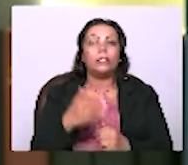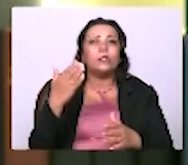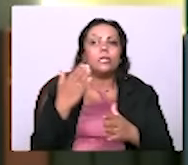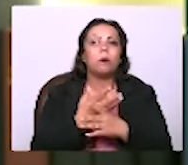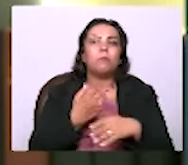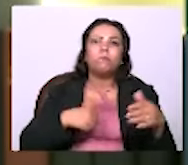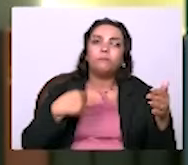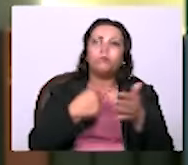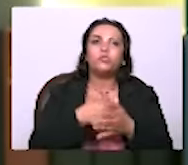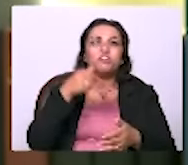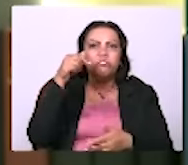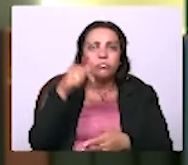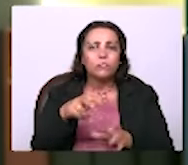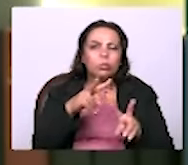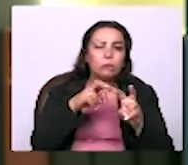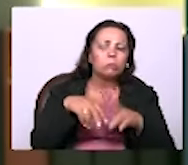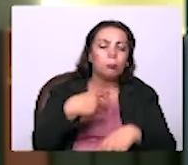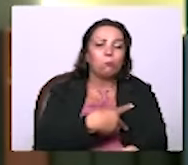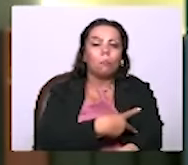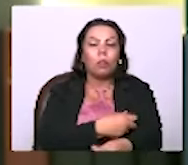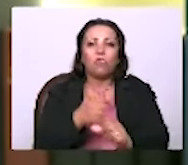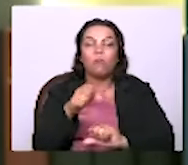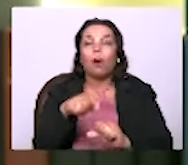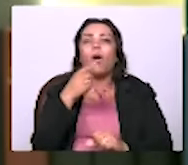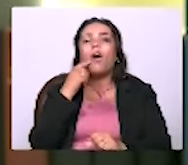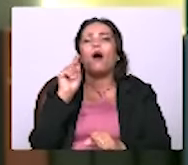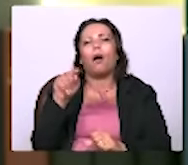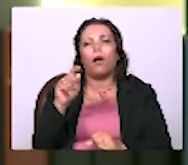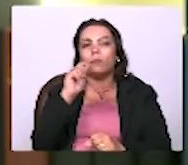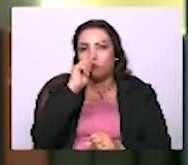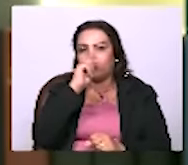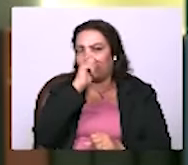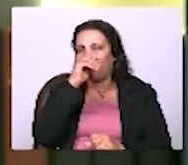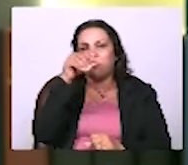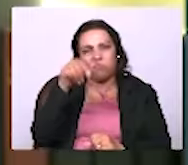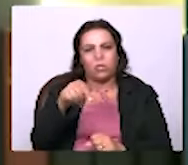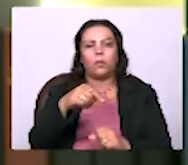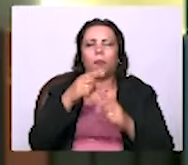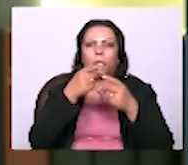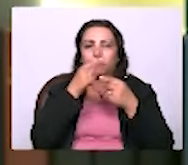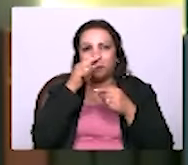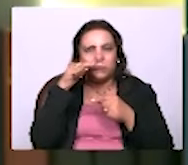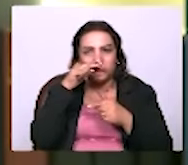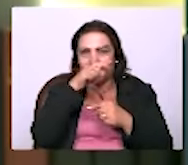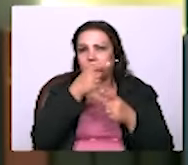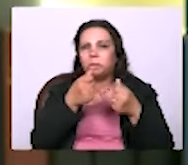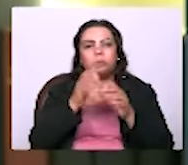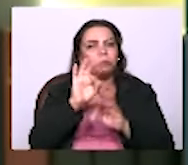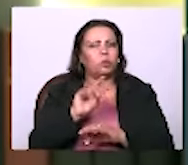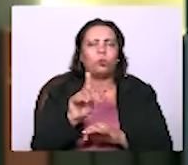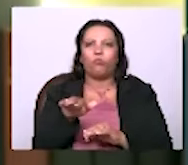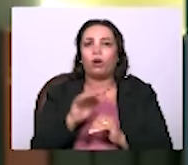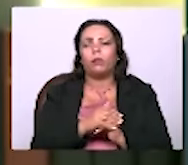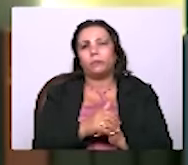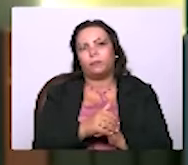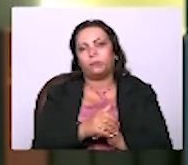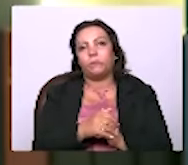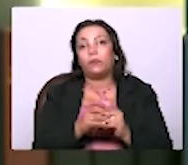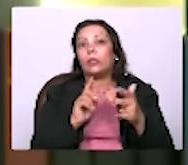حادثه بتحصل بدور نلاقي ان السائق كان بيتعاطى مخدرات الامر الثالث